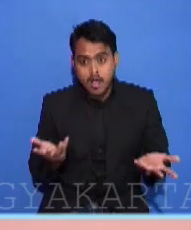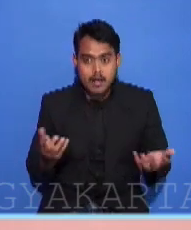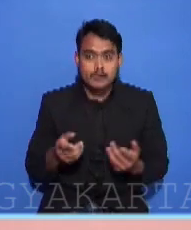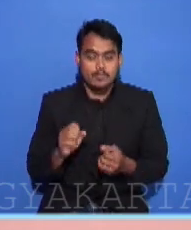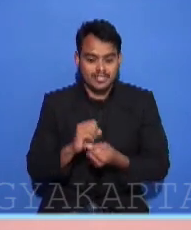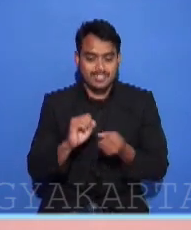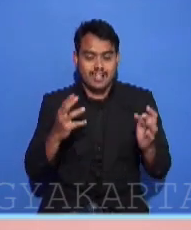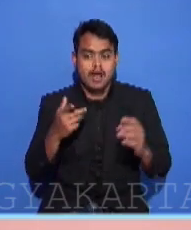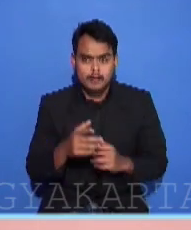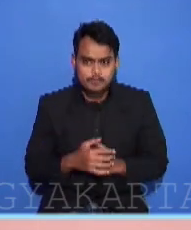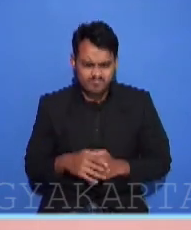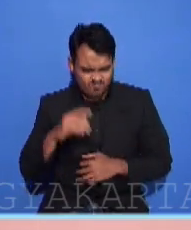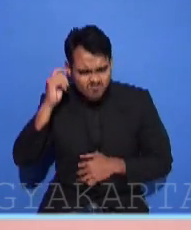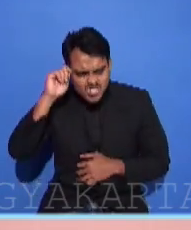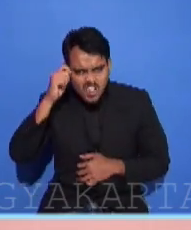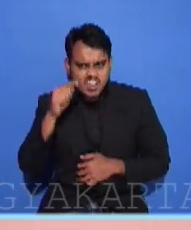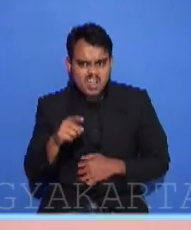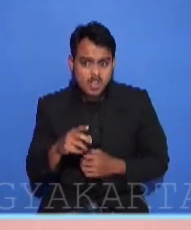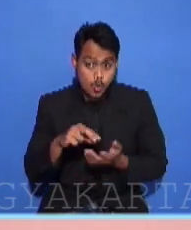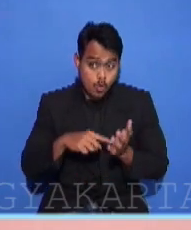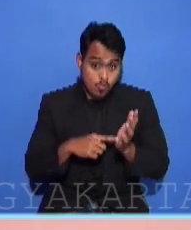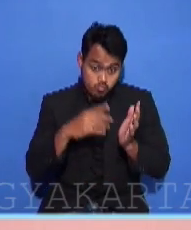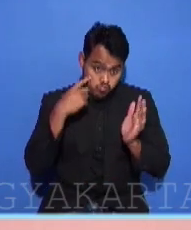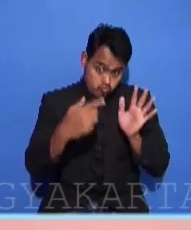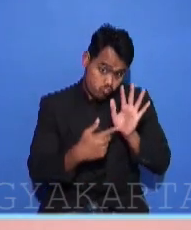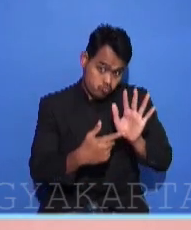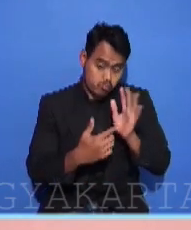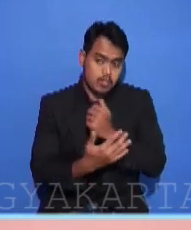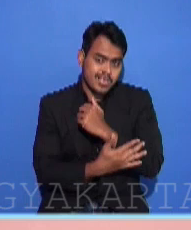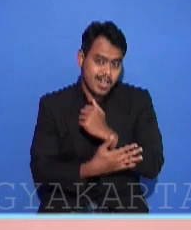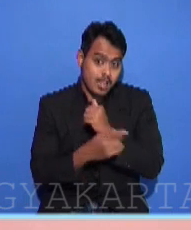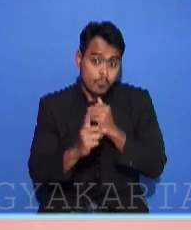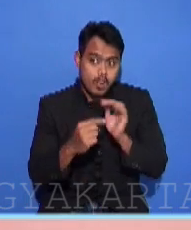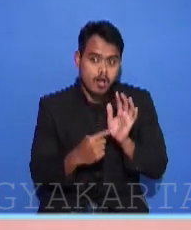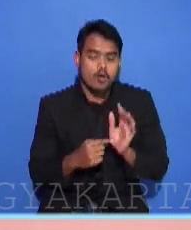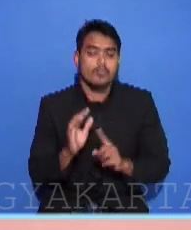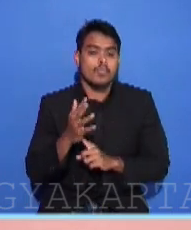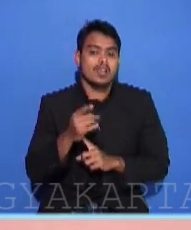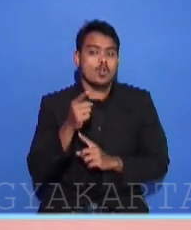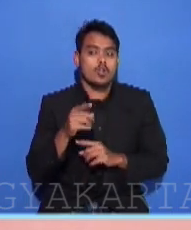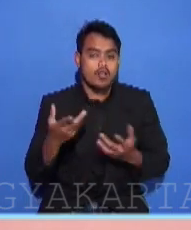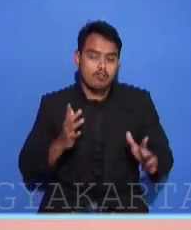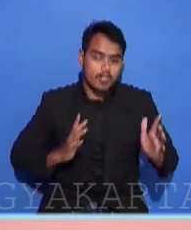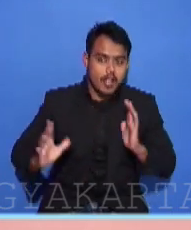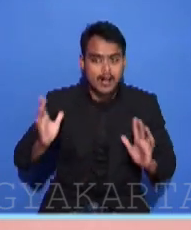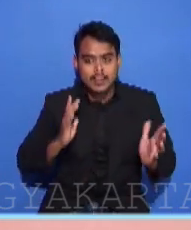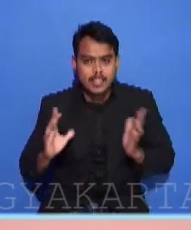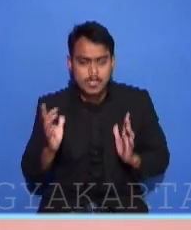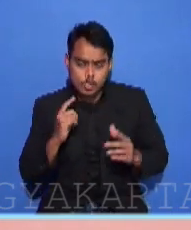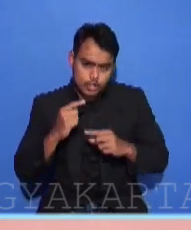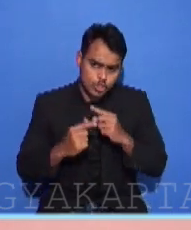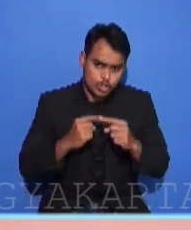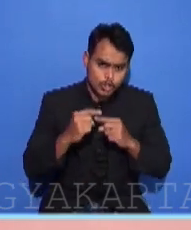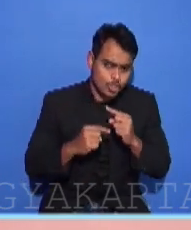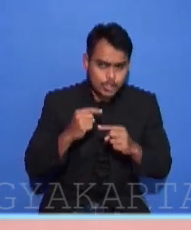Peringatan Hari Kedaulatan Negara di Bantul digelar pertunjukan teatrikal dan tarif mengisahkan peristiwa serangan umum 1 Maret. Digelar